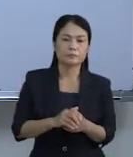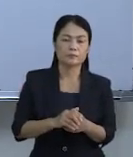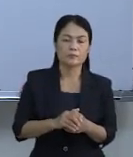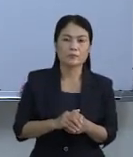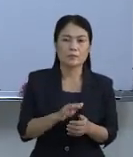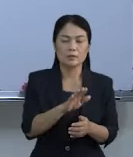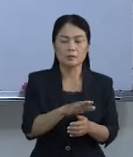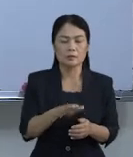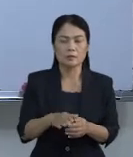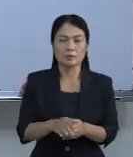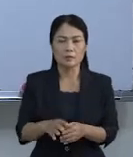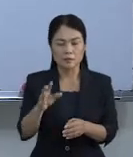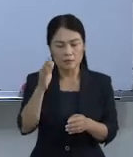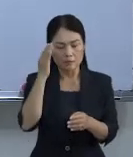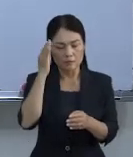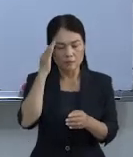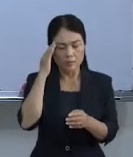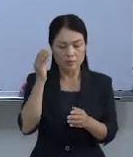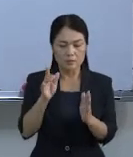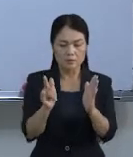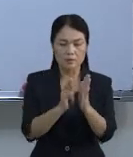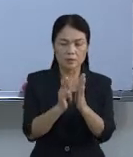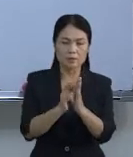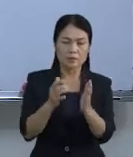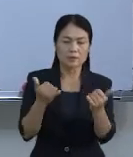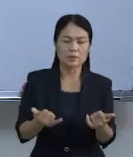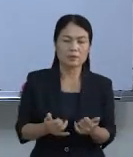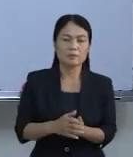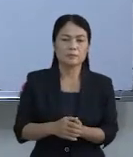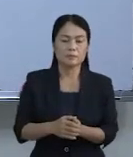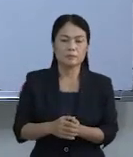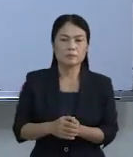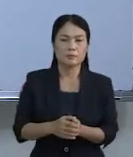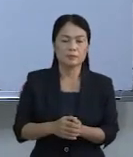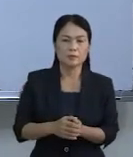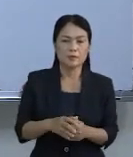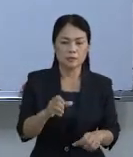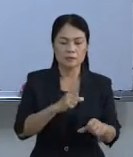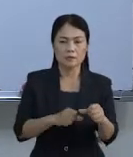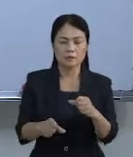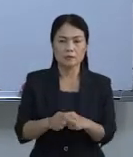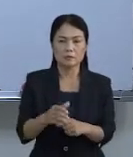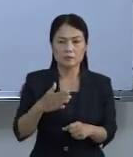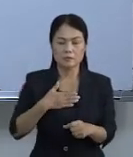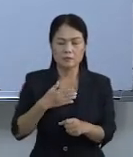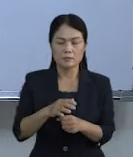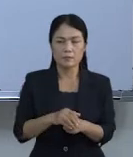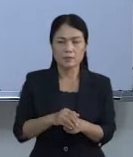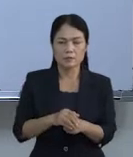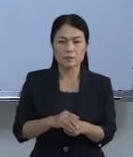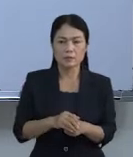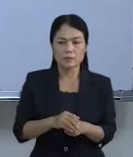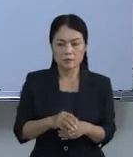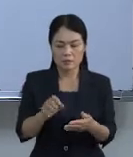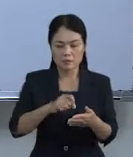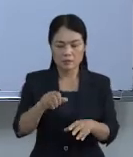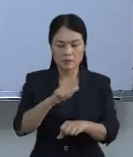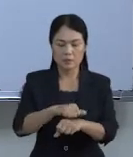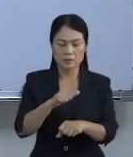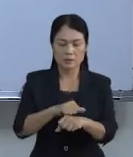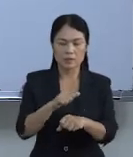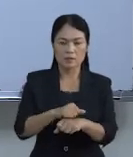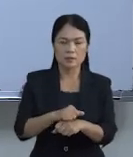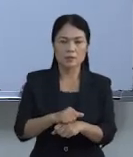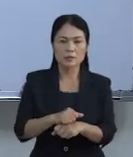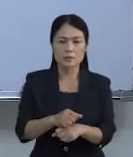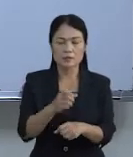tha con cốn nâng chăm và nhận ấy nó còn á và hay do từ tiền ấy cũ xong cái cạch cà cha